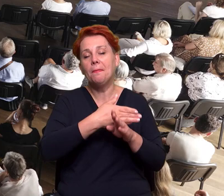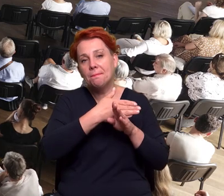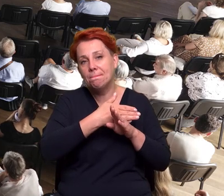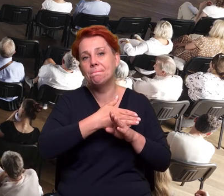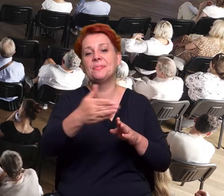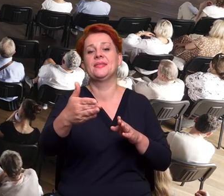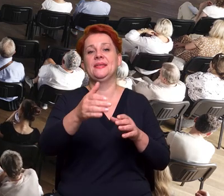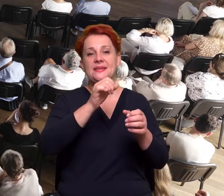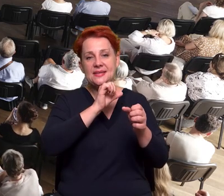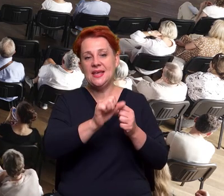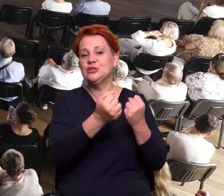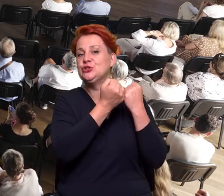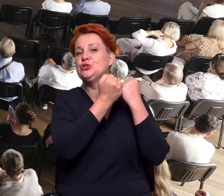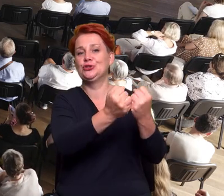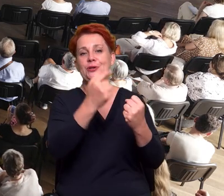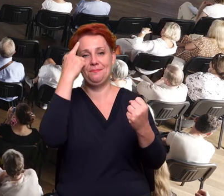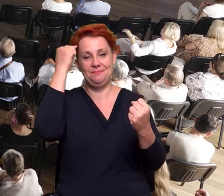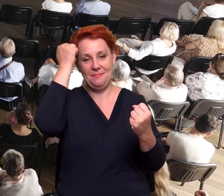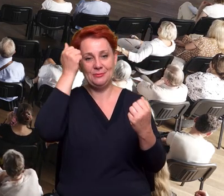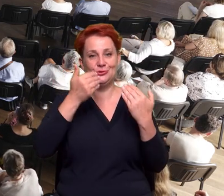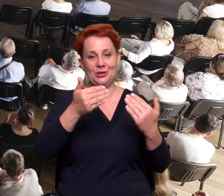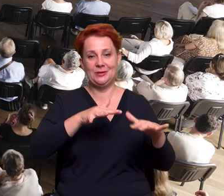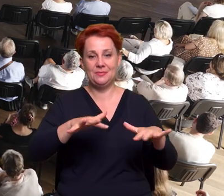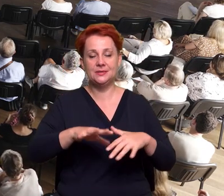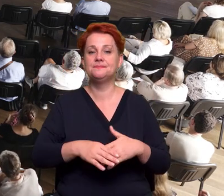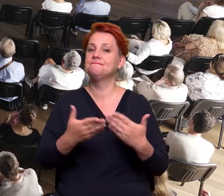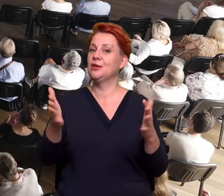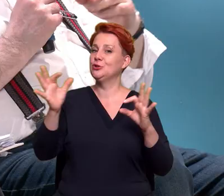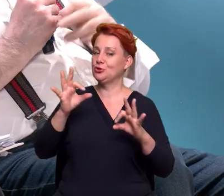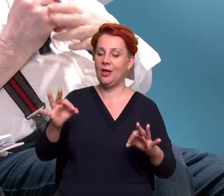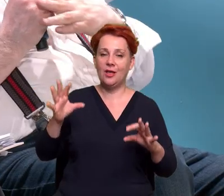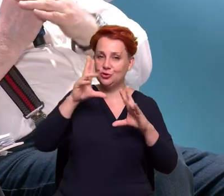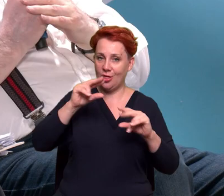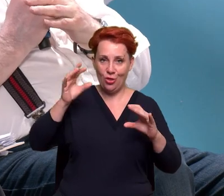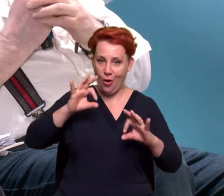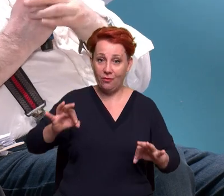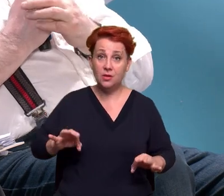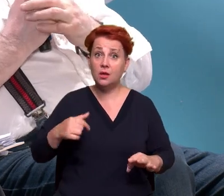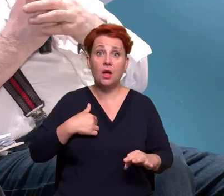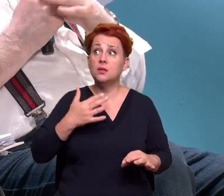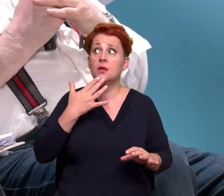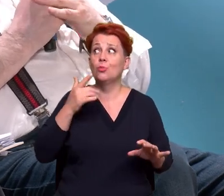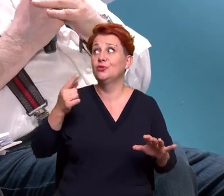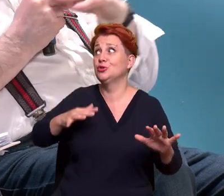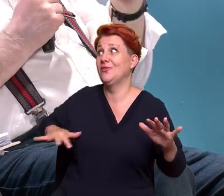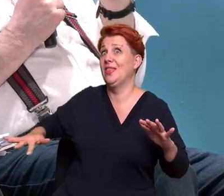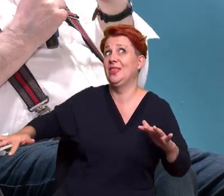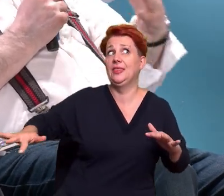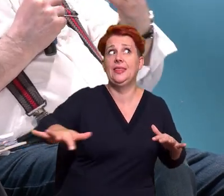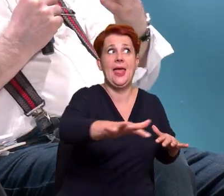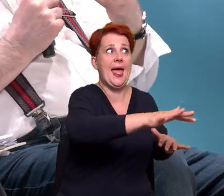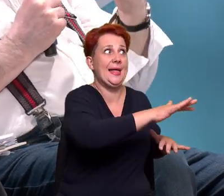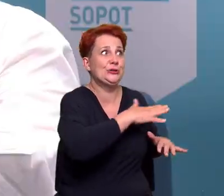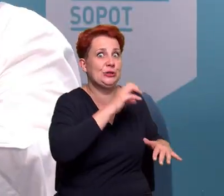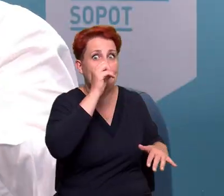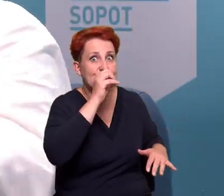ciągu szkatułką na pamięć. Proszę państwa, ja nie twierdziłem, że wnętrze, w którym się znajdujemy, jest